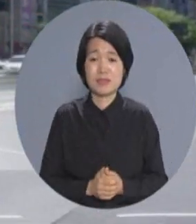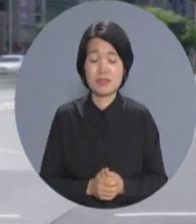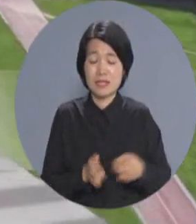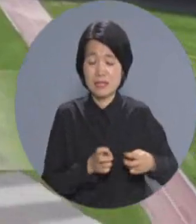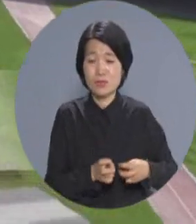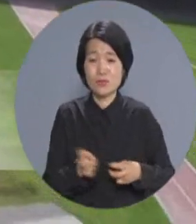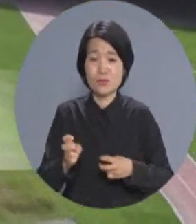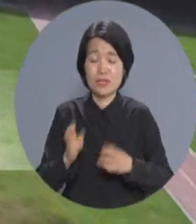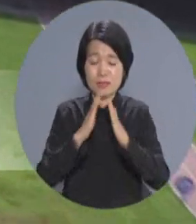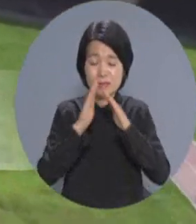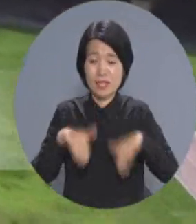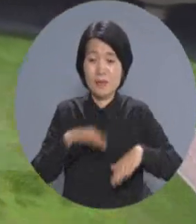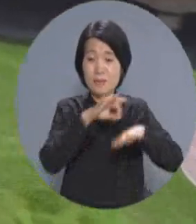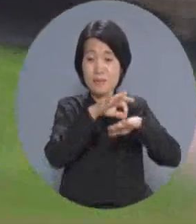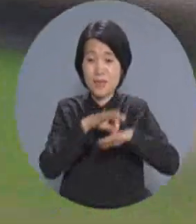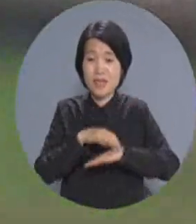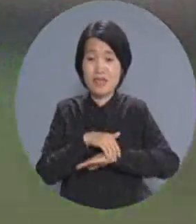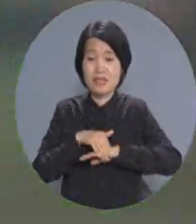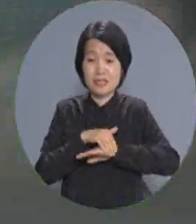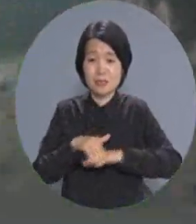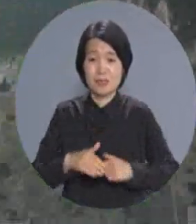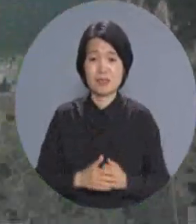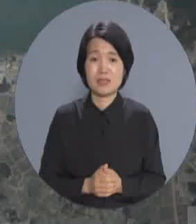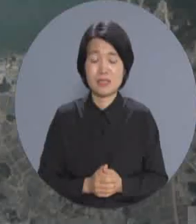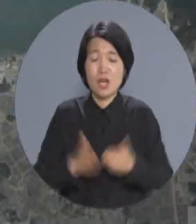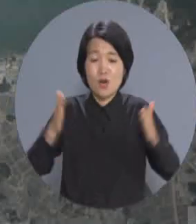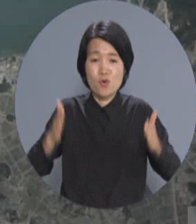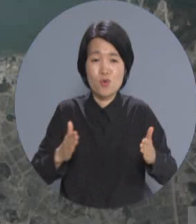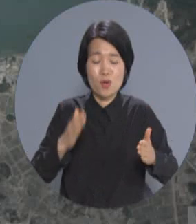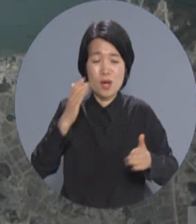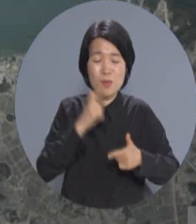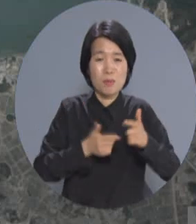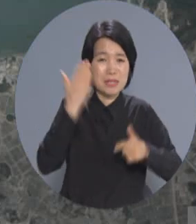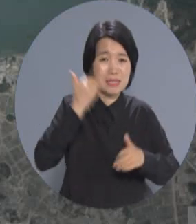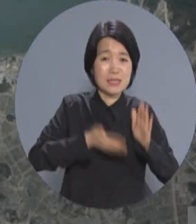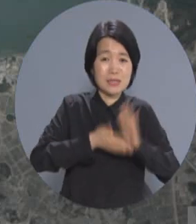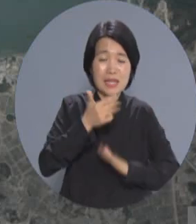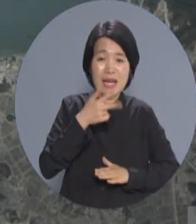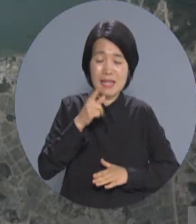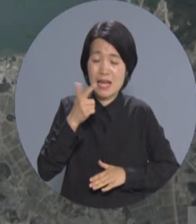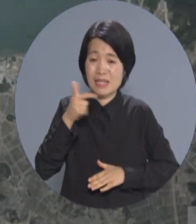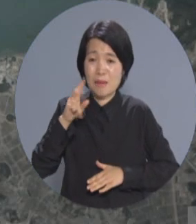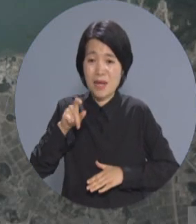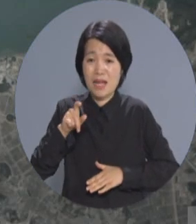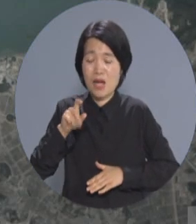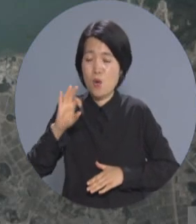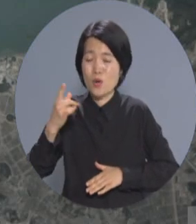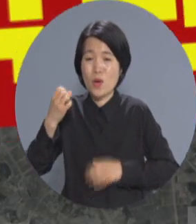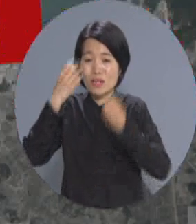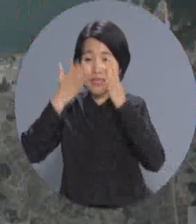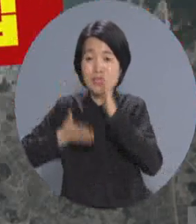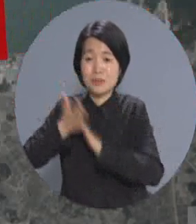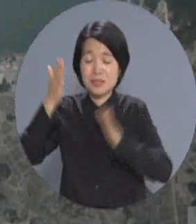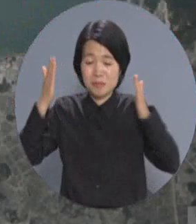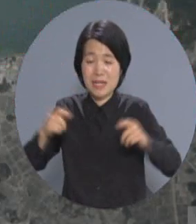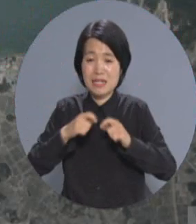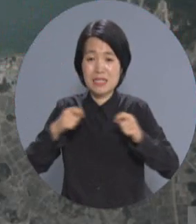같은 트램이 전남의 도입될 예정입니다 구간은 목포 원도심부터 하단과 남악을지나 오룡신도시까지